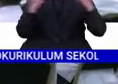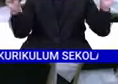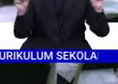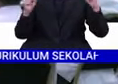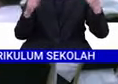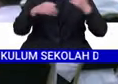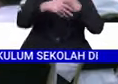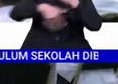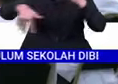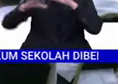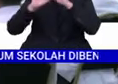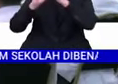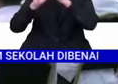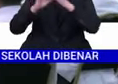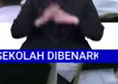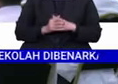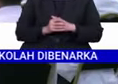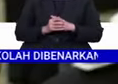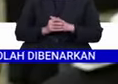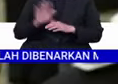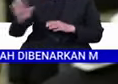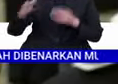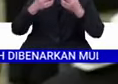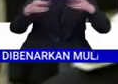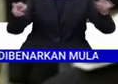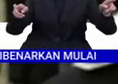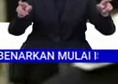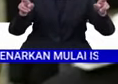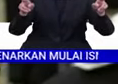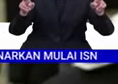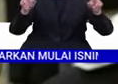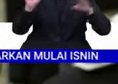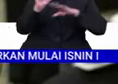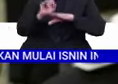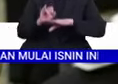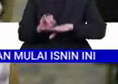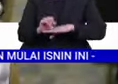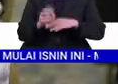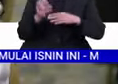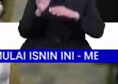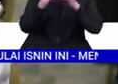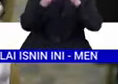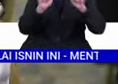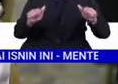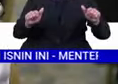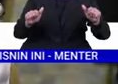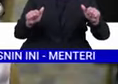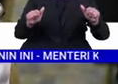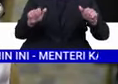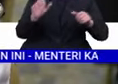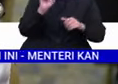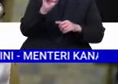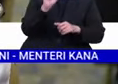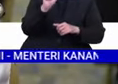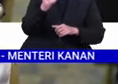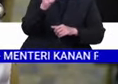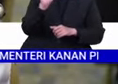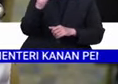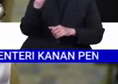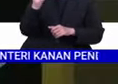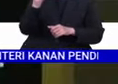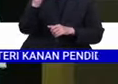beliau kaca demikian selepas menyempurnakan majelis istiadat tamat latihan dan penyampaian segel pelantikan